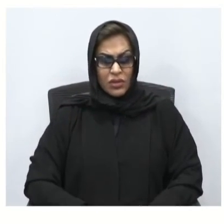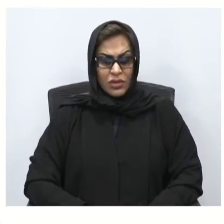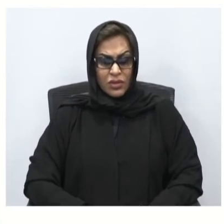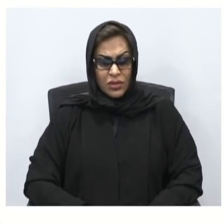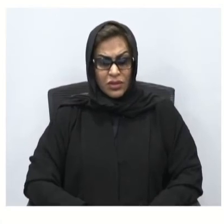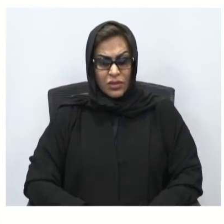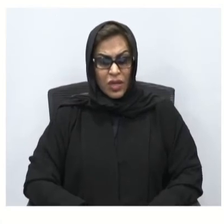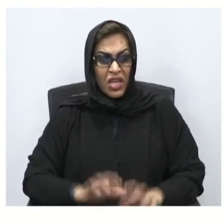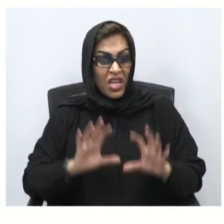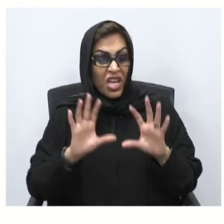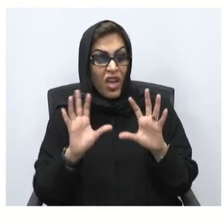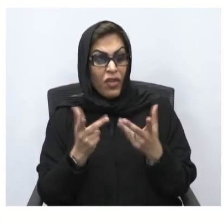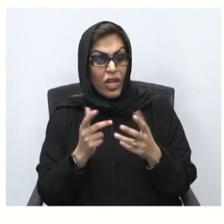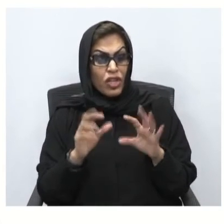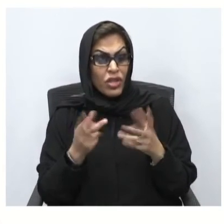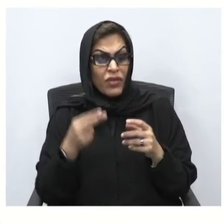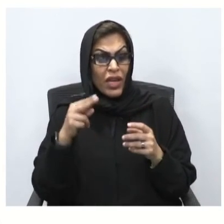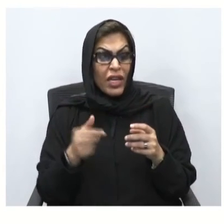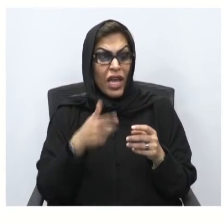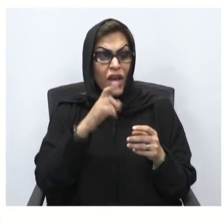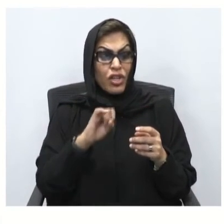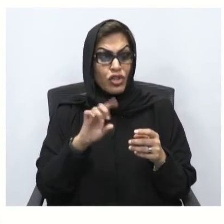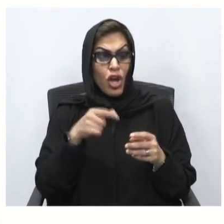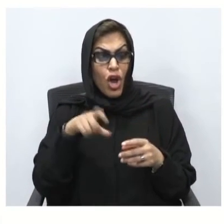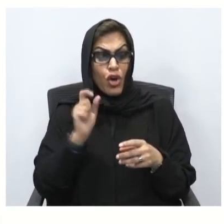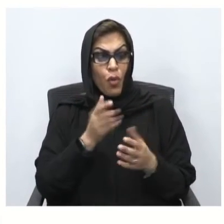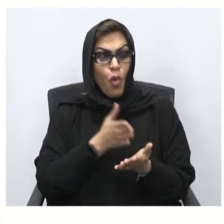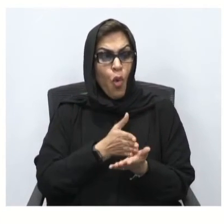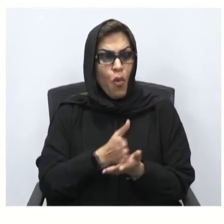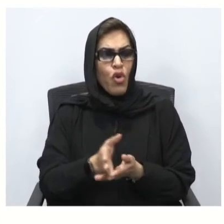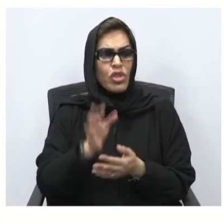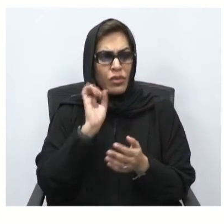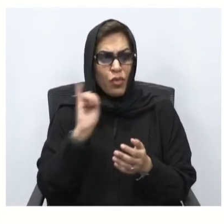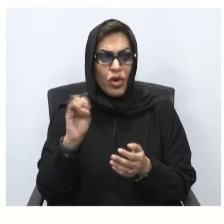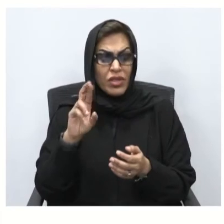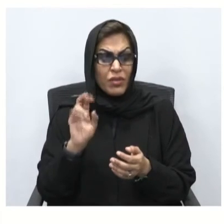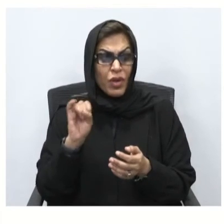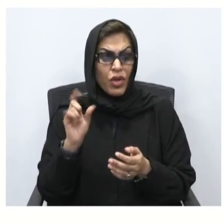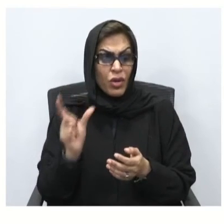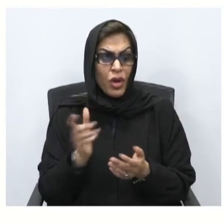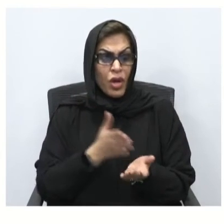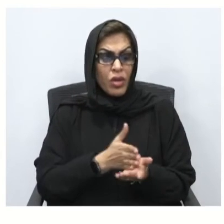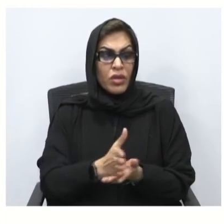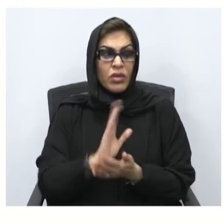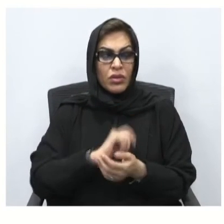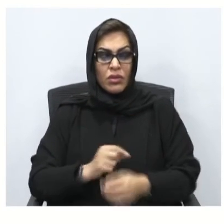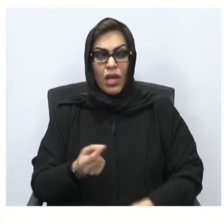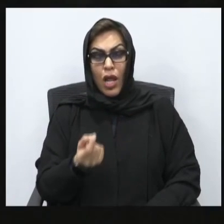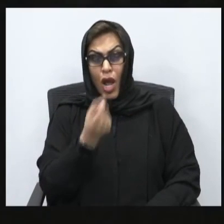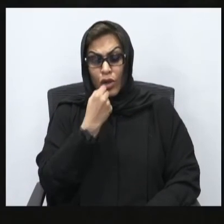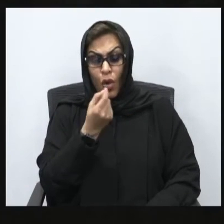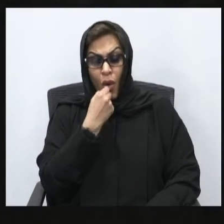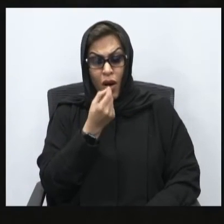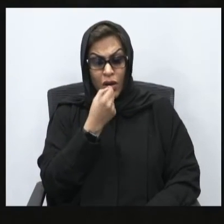الحيوانات كيف يتم علاج الربو طبعا احنا قلنا مزمن بالتالي حيكون العلاج